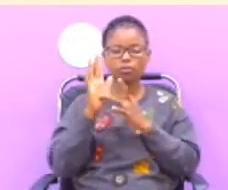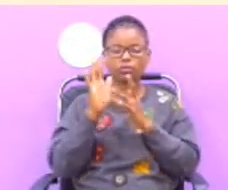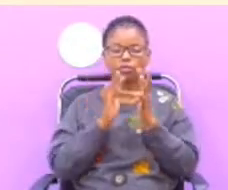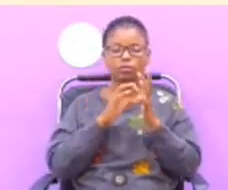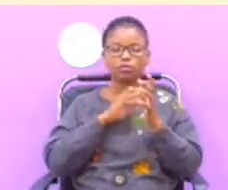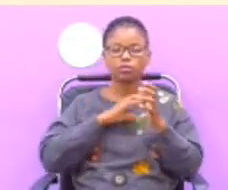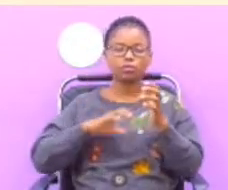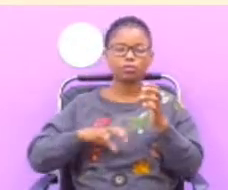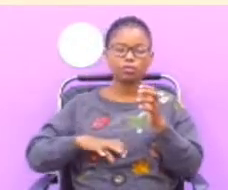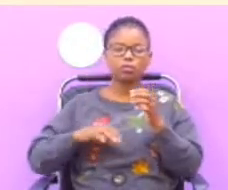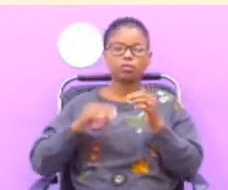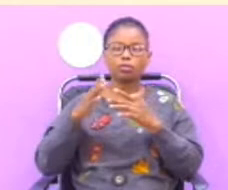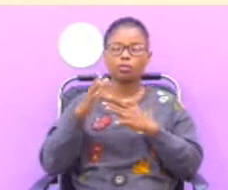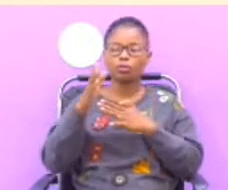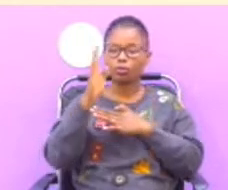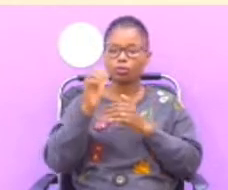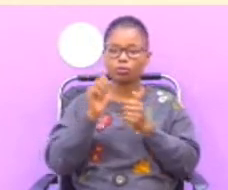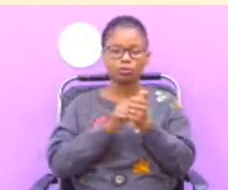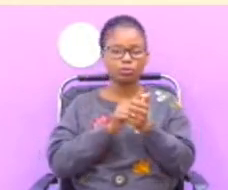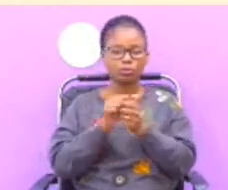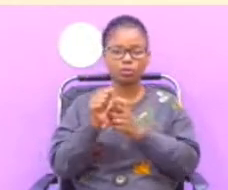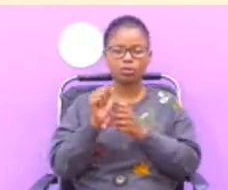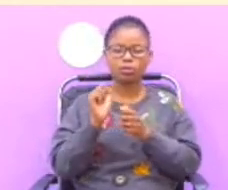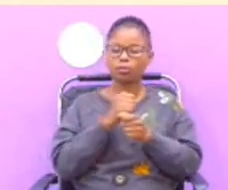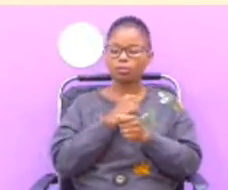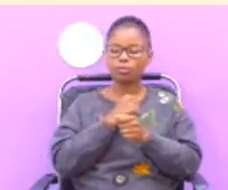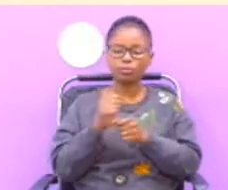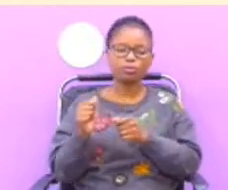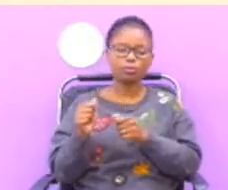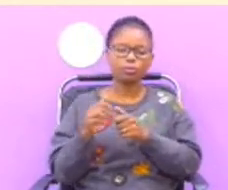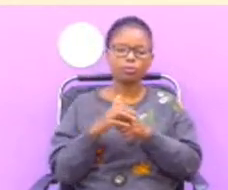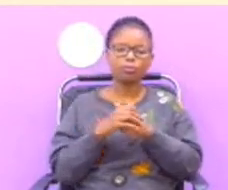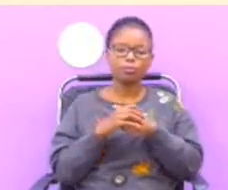kiugo kĩa Ngai, Ngai ndangĩkũharagania.